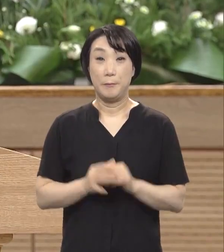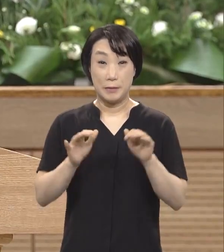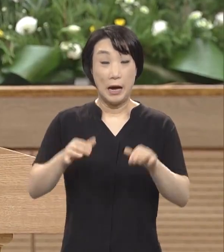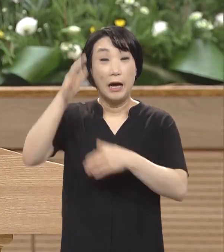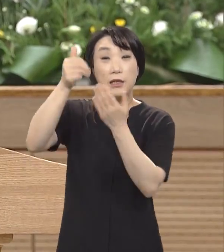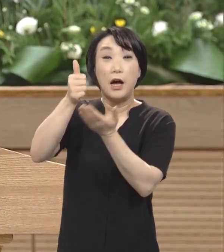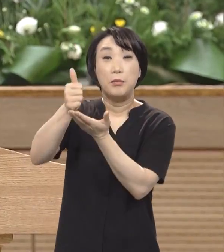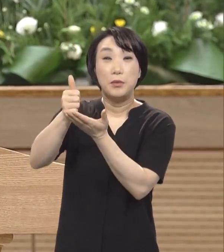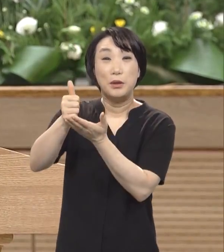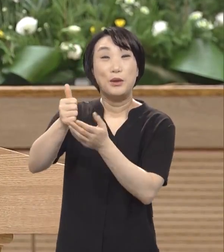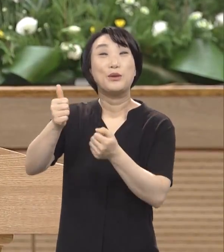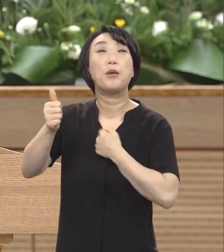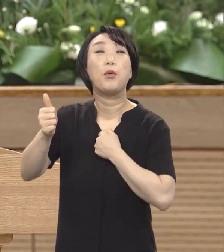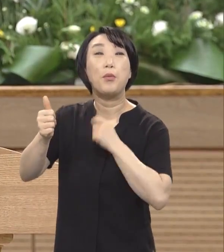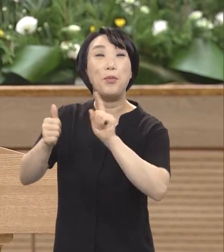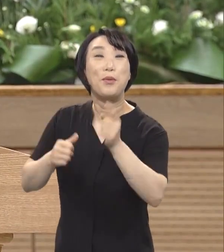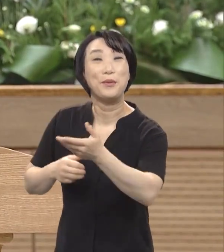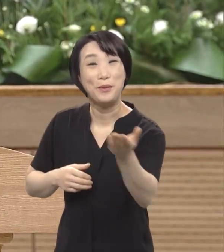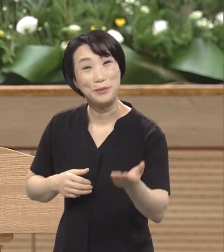하나님이 뭐이 답답해서